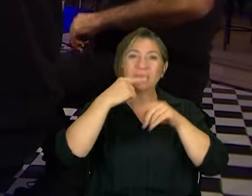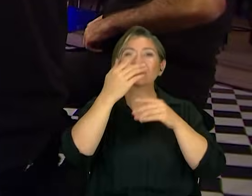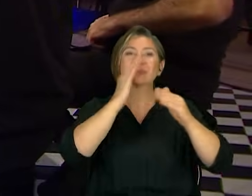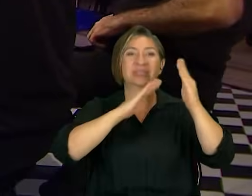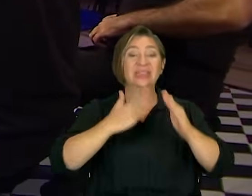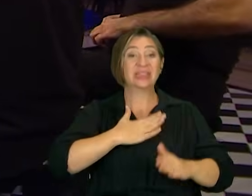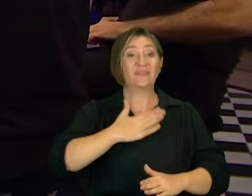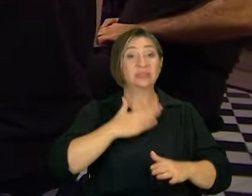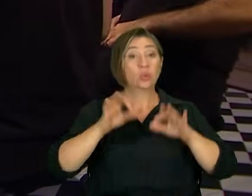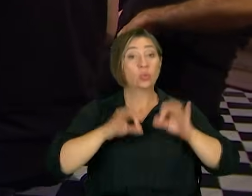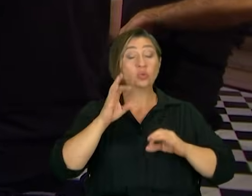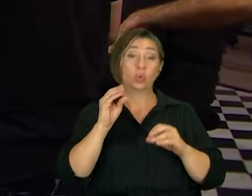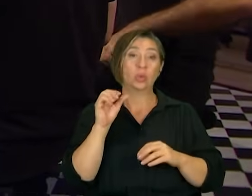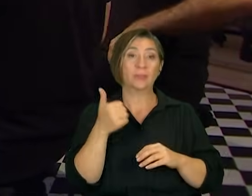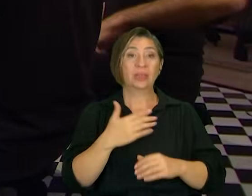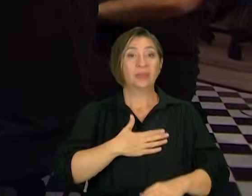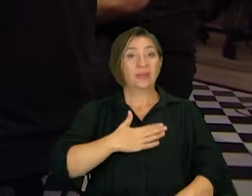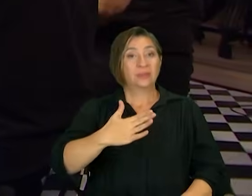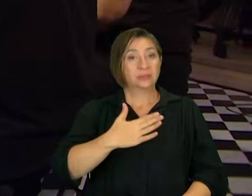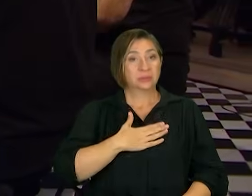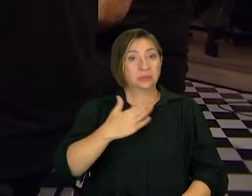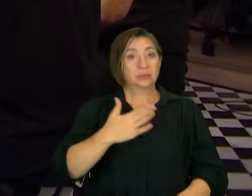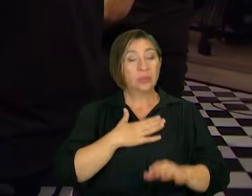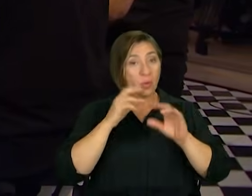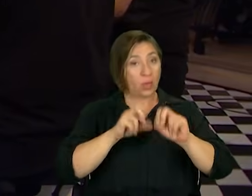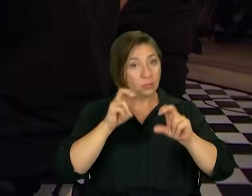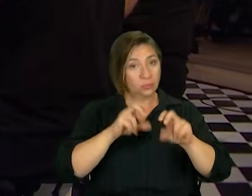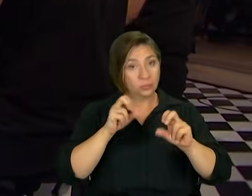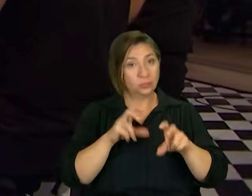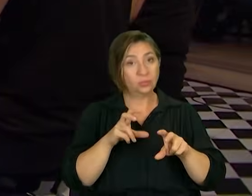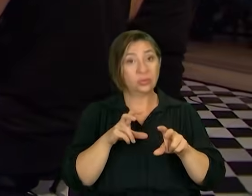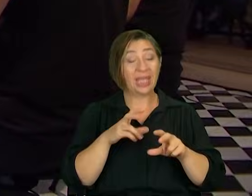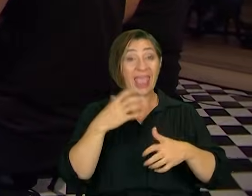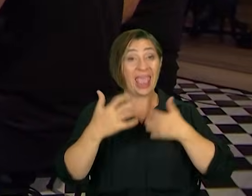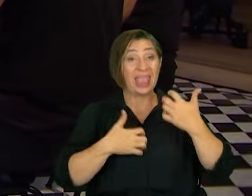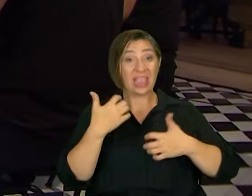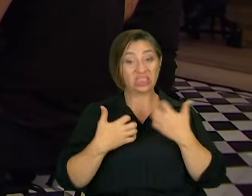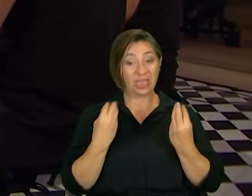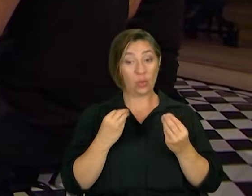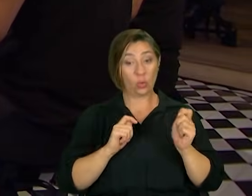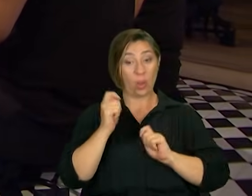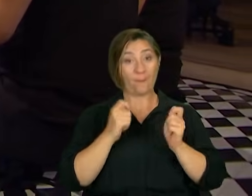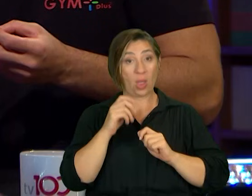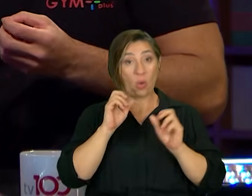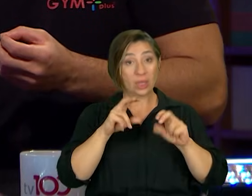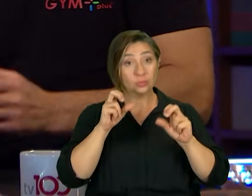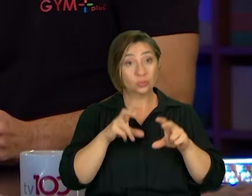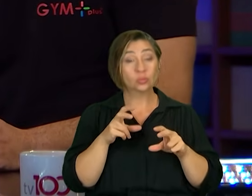önemli. Evet, şey. Kesinlikle. Ha. Normalde nefes alıp vermeyi öğretiyoruz. Enerjiyi iyi kullanmayı öğretiyoruz.